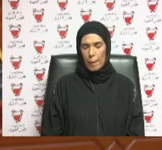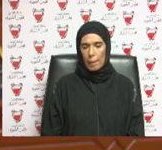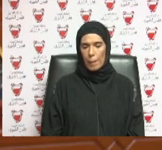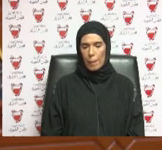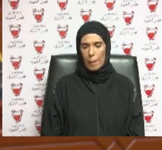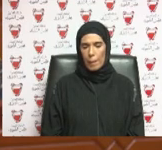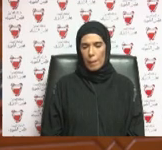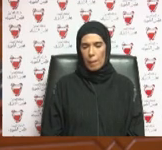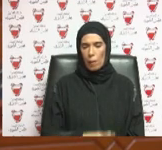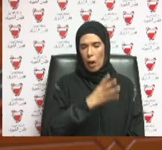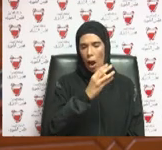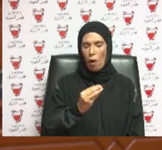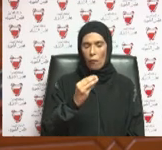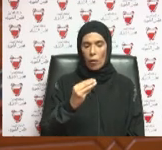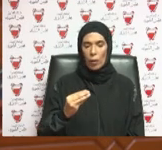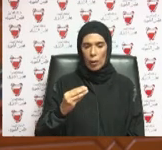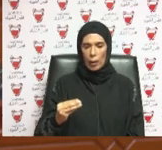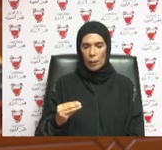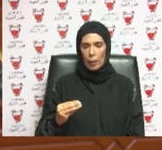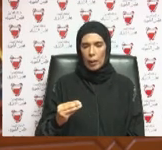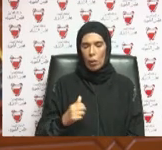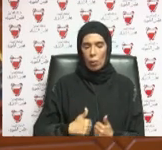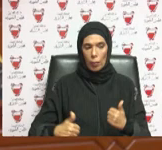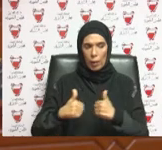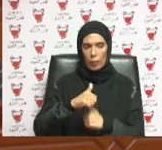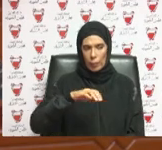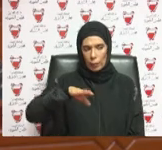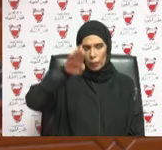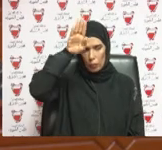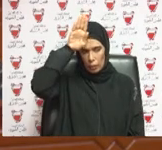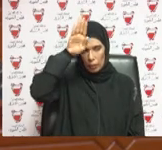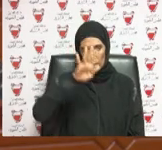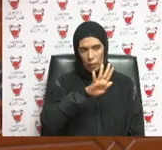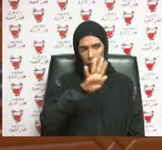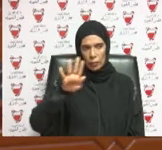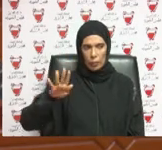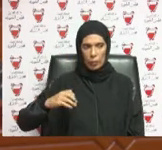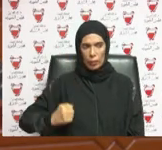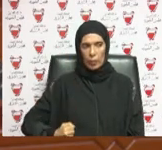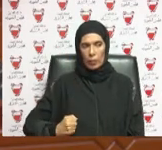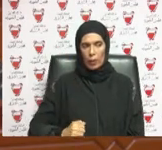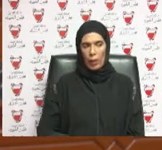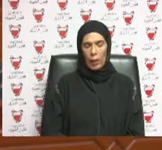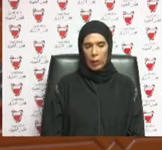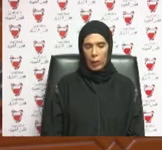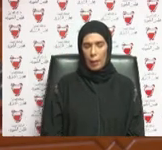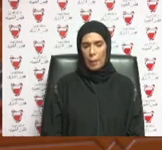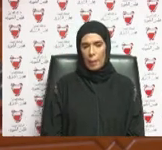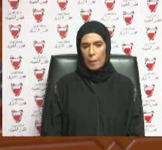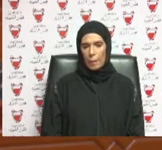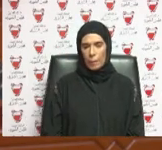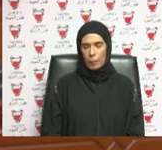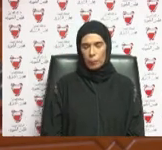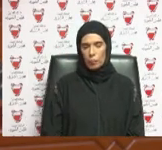الخليفة، وأحفاد سموه والعائلة المالكة الكريمة، والشعب البحريني الوفي لهذا الفقد